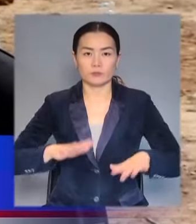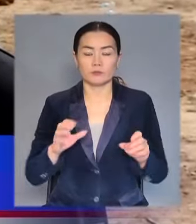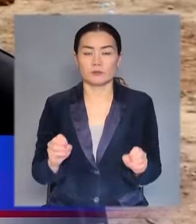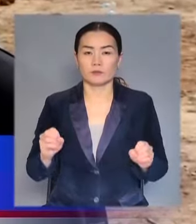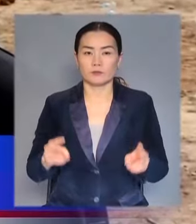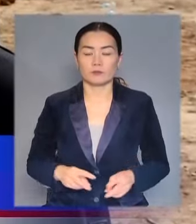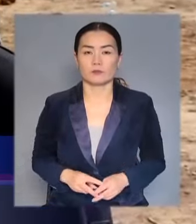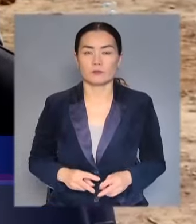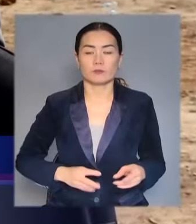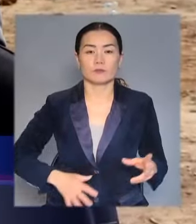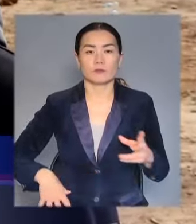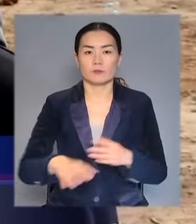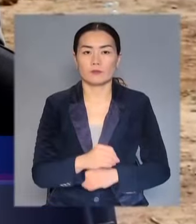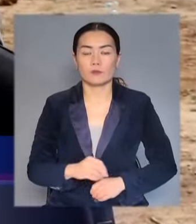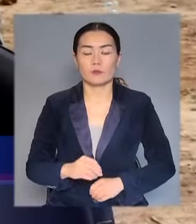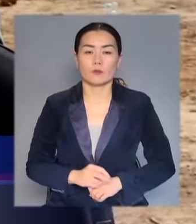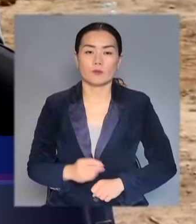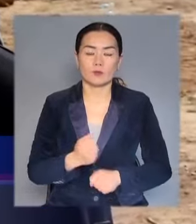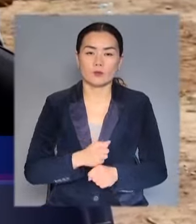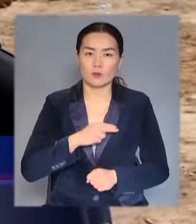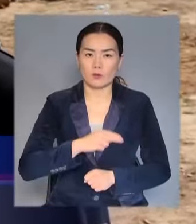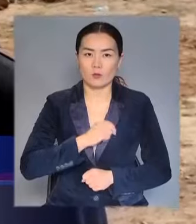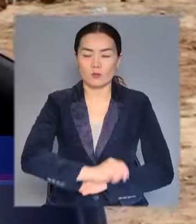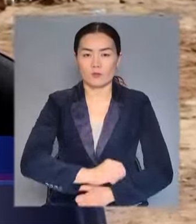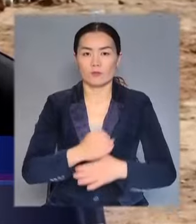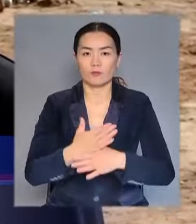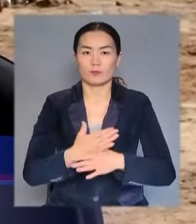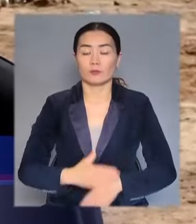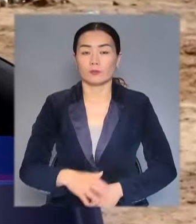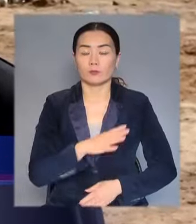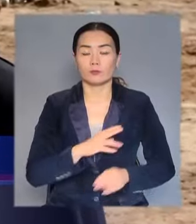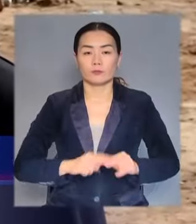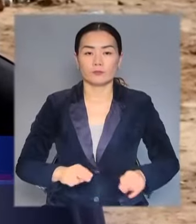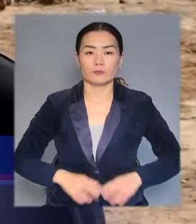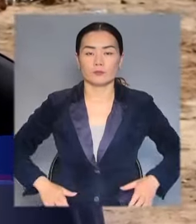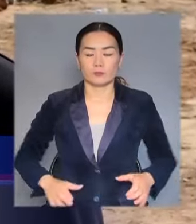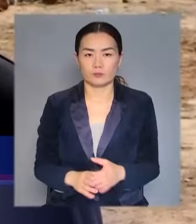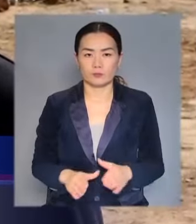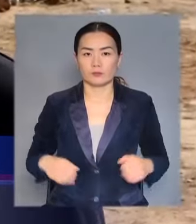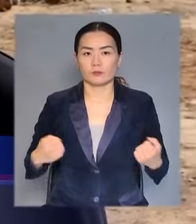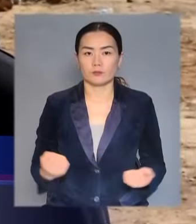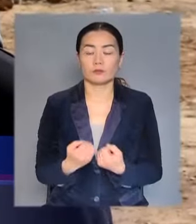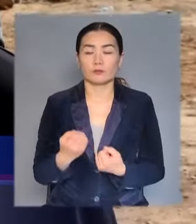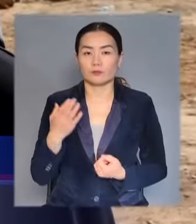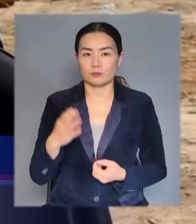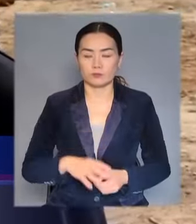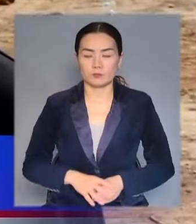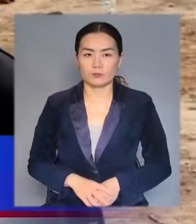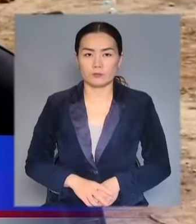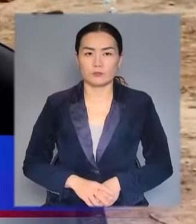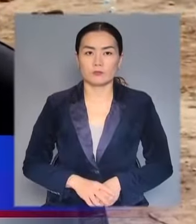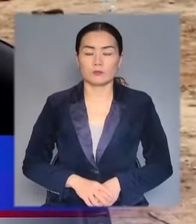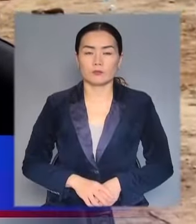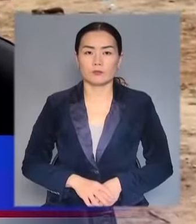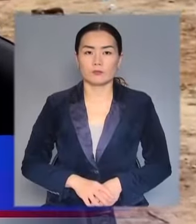қатысты бүкіл елдің жасап жатқан жұмысына біздің педагог қауымдастығы да толыққанды